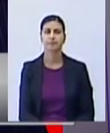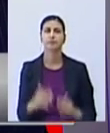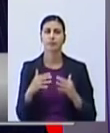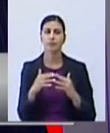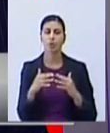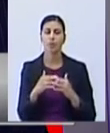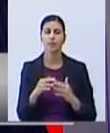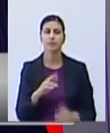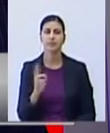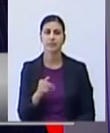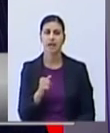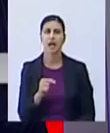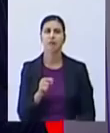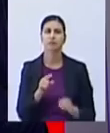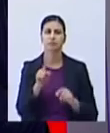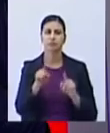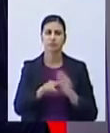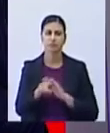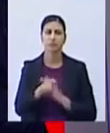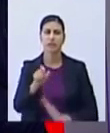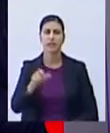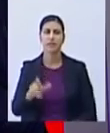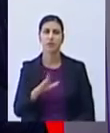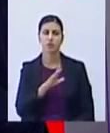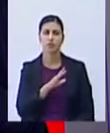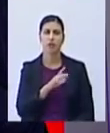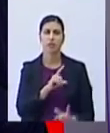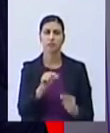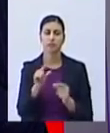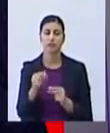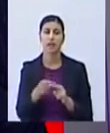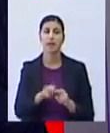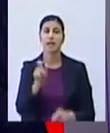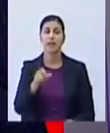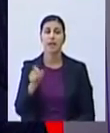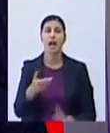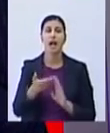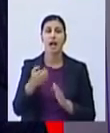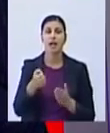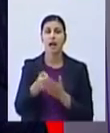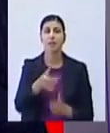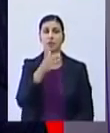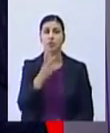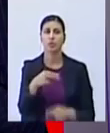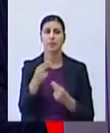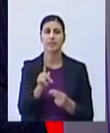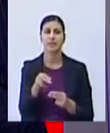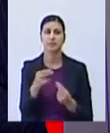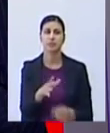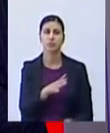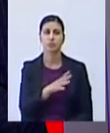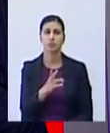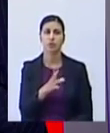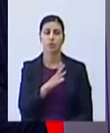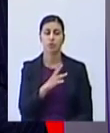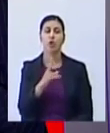ომებისა და იწულებით გადაადგილების გამო გახდნენ დევნილები. ამ ადამიანებისთვის აქამდე უნდა მიეცათ ის, რაც მისაცემია. გარდა იმისა,